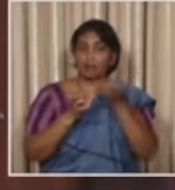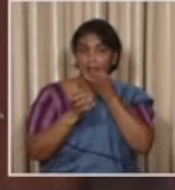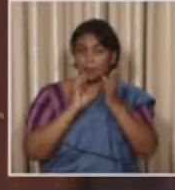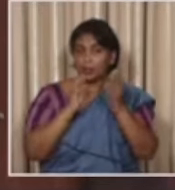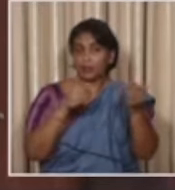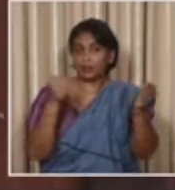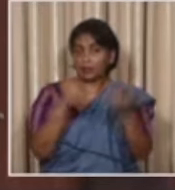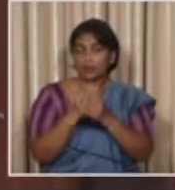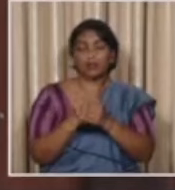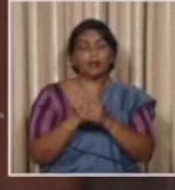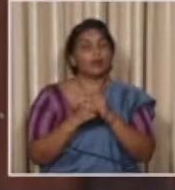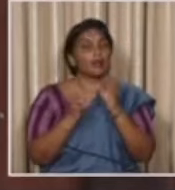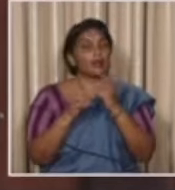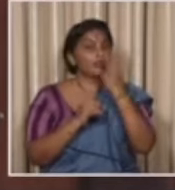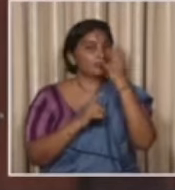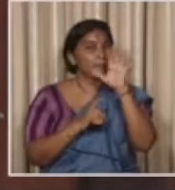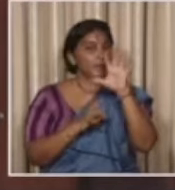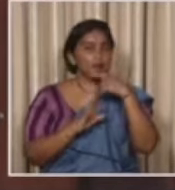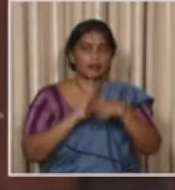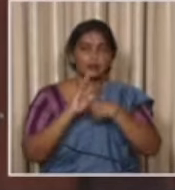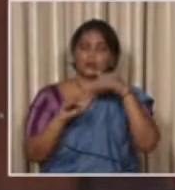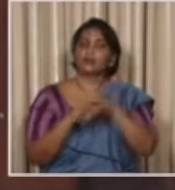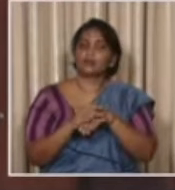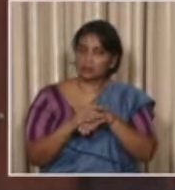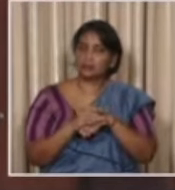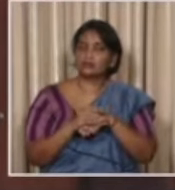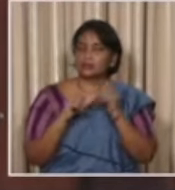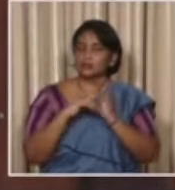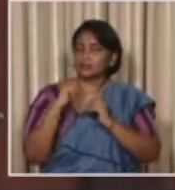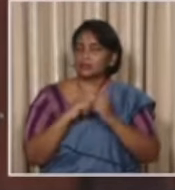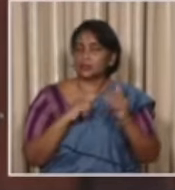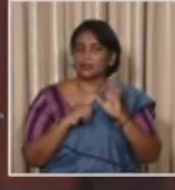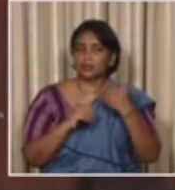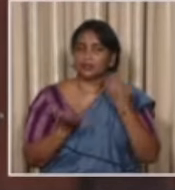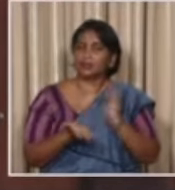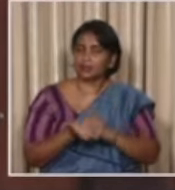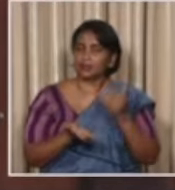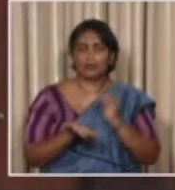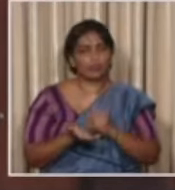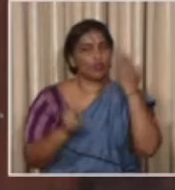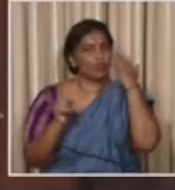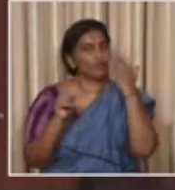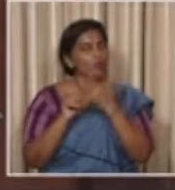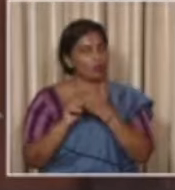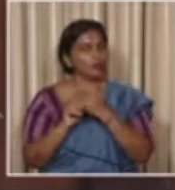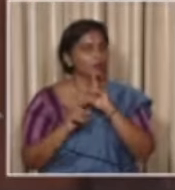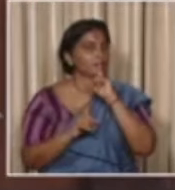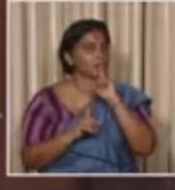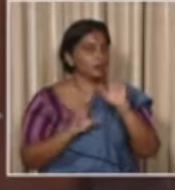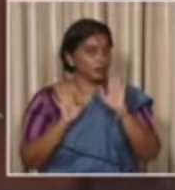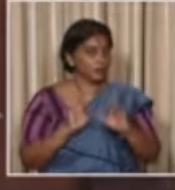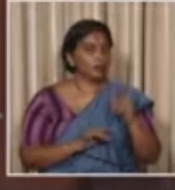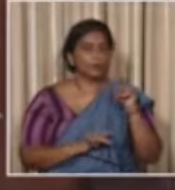ඉන්න කණ්ඩායම් 2005 සිටම මේ ශ්‍රී ලංකාව තුළ ක්‍රියාවෙන් හිටියා. අපි දිගින් දිගට මේ පිළිබඳව මේ ප්‍රකාශ කරලා තිනවා.